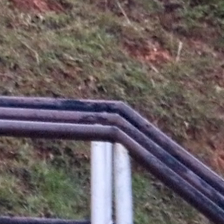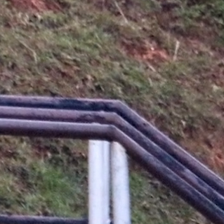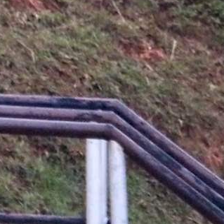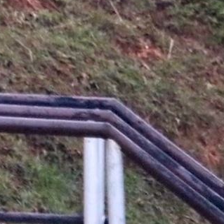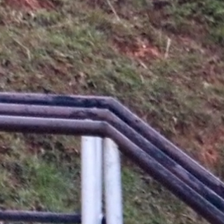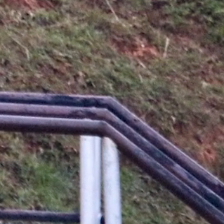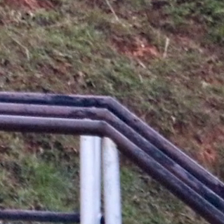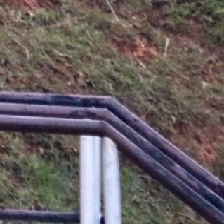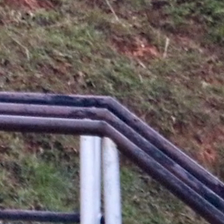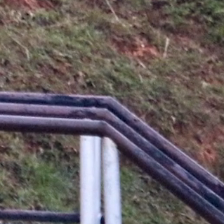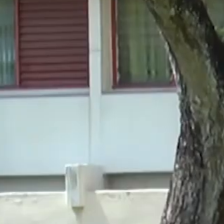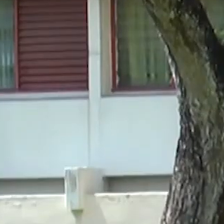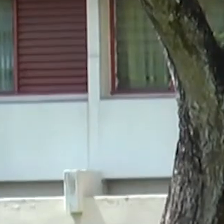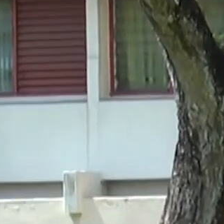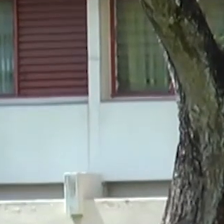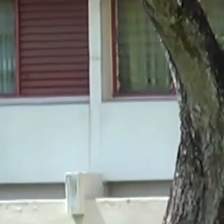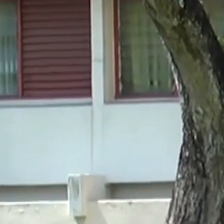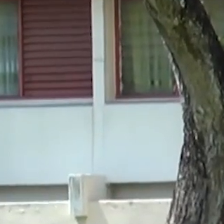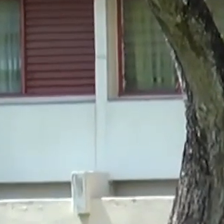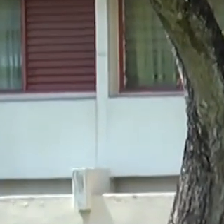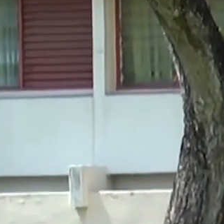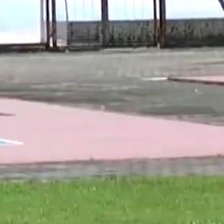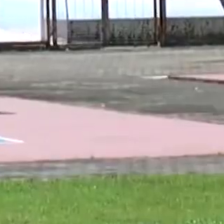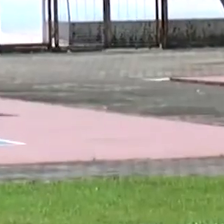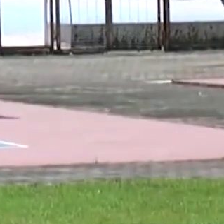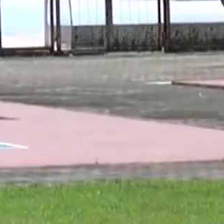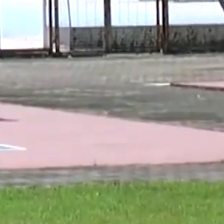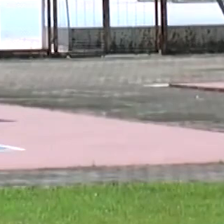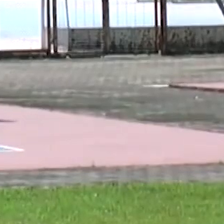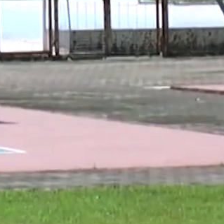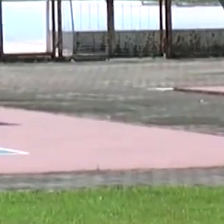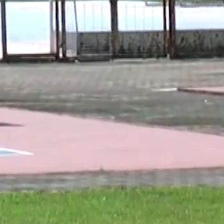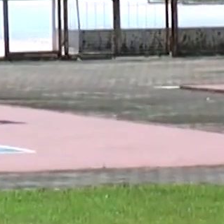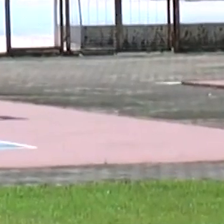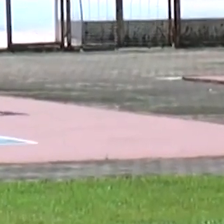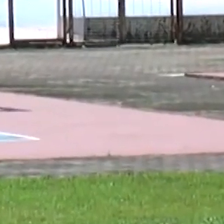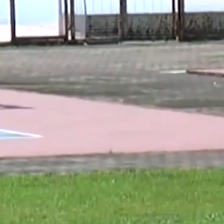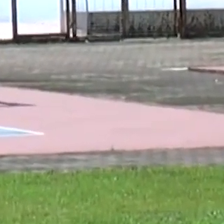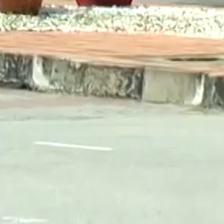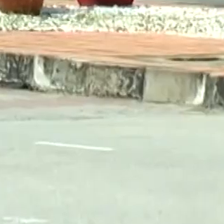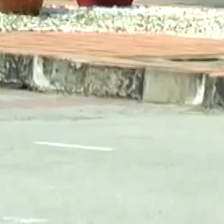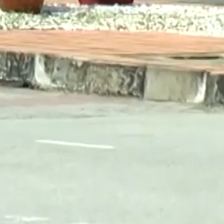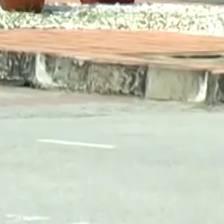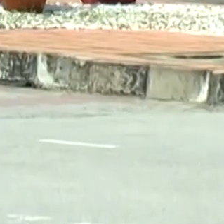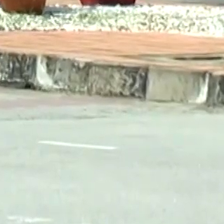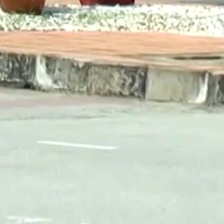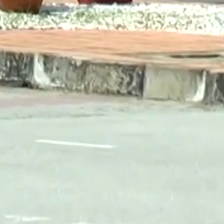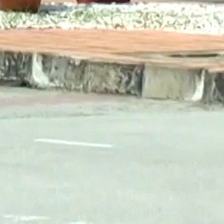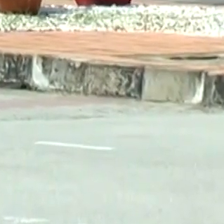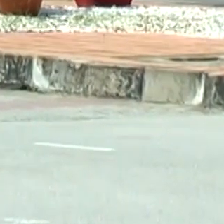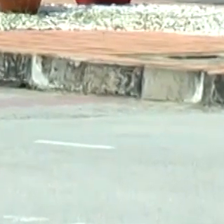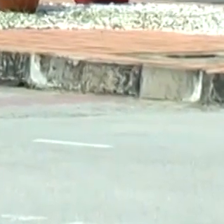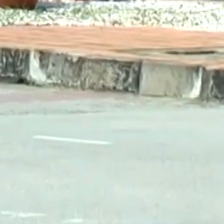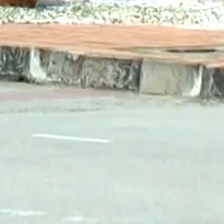test, dan juga kepada pelajar yang akan kembali ke kampus bermula seawal Mac depan? Ya. Mohon